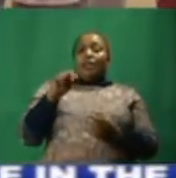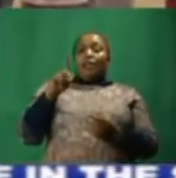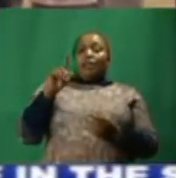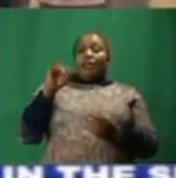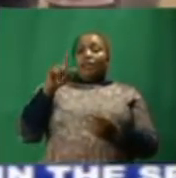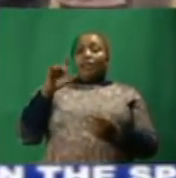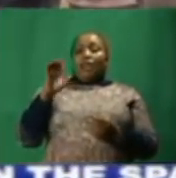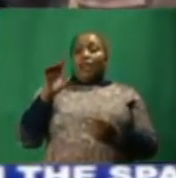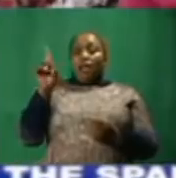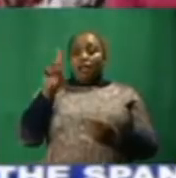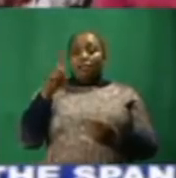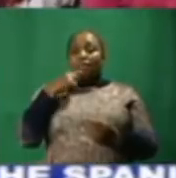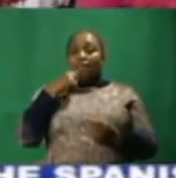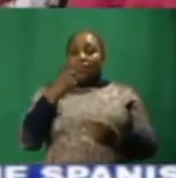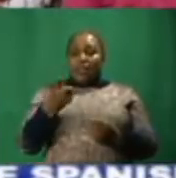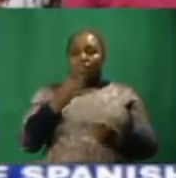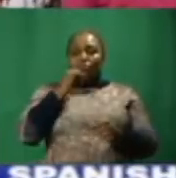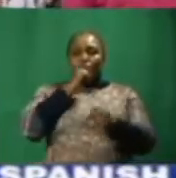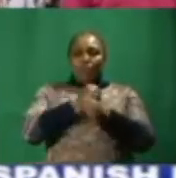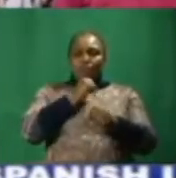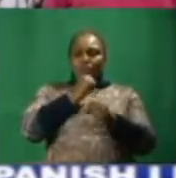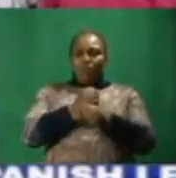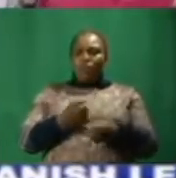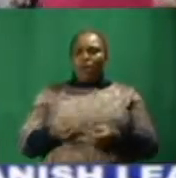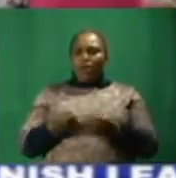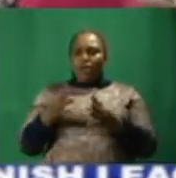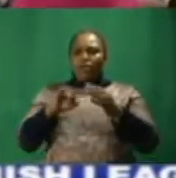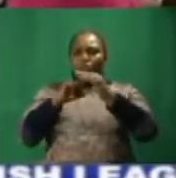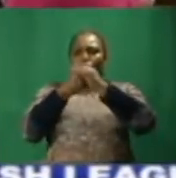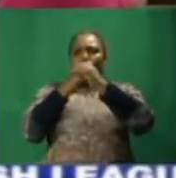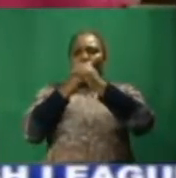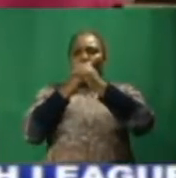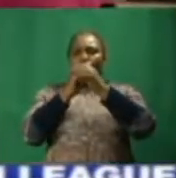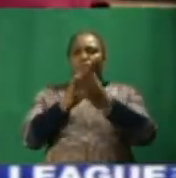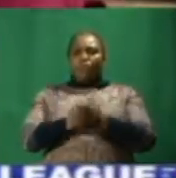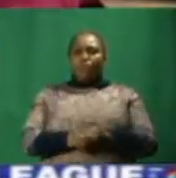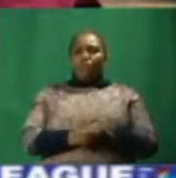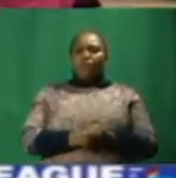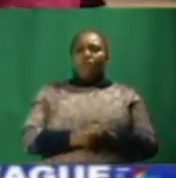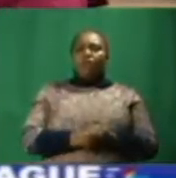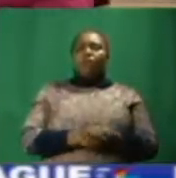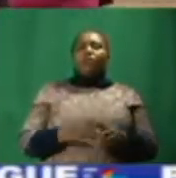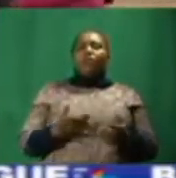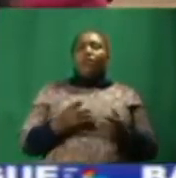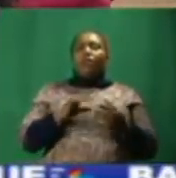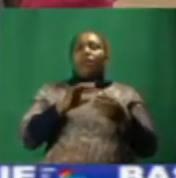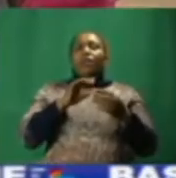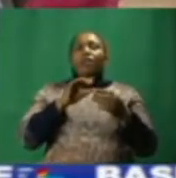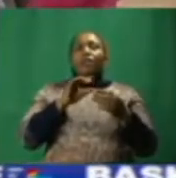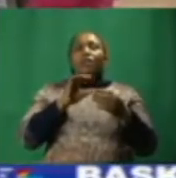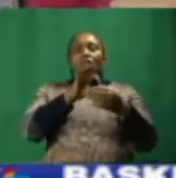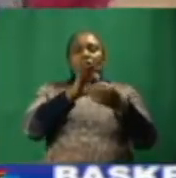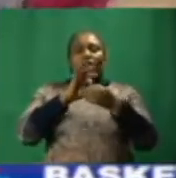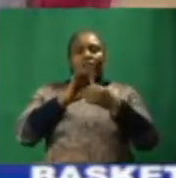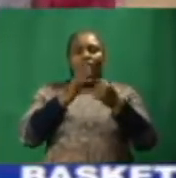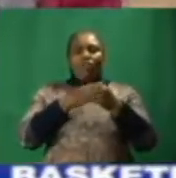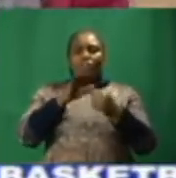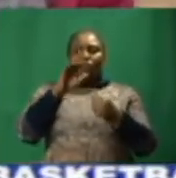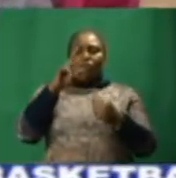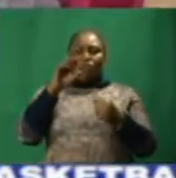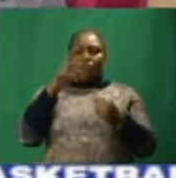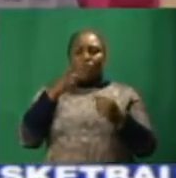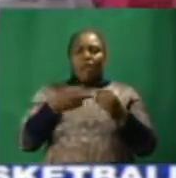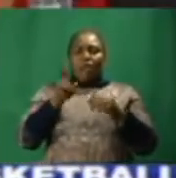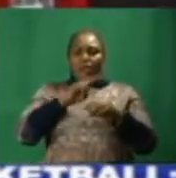naseyishayela lucingo ithe lo msebenzi waniketwa bobucopho inhlangano iCaritas yaphinza yabafundzisa ngalolu